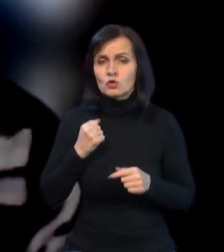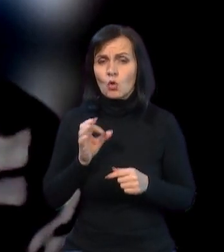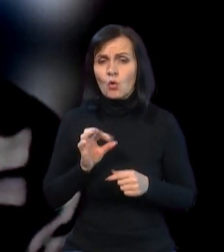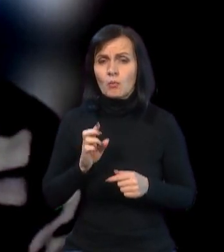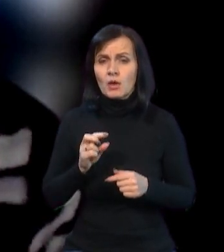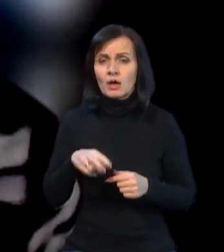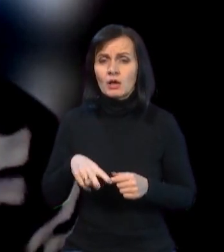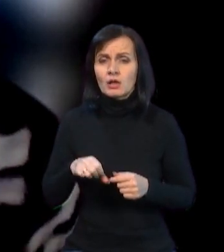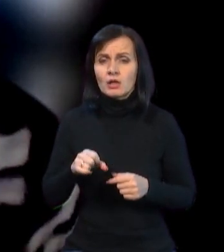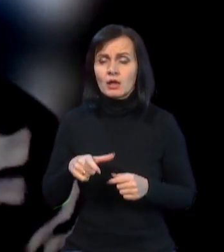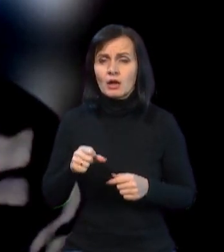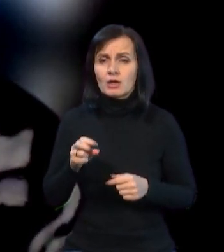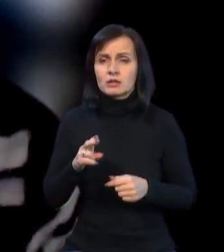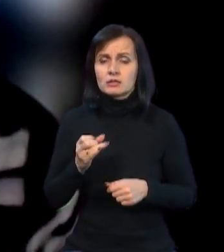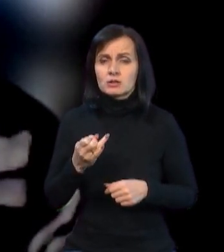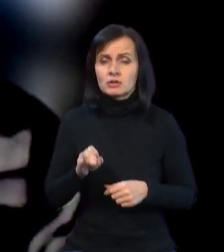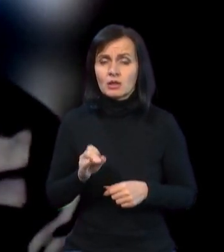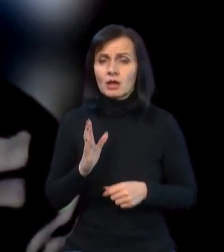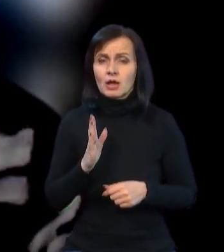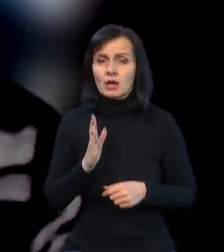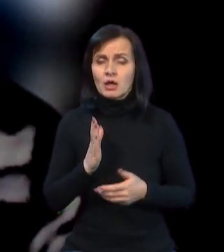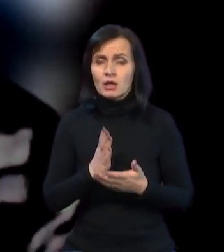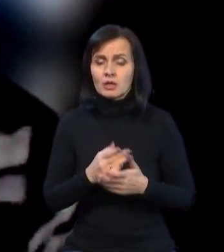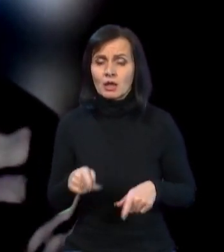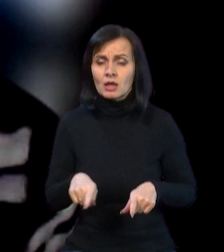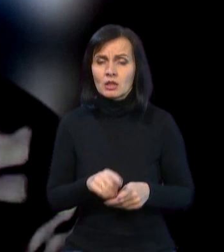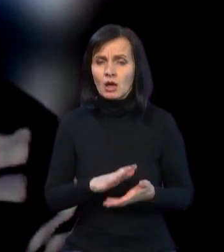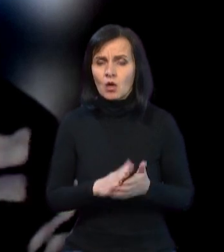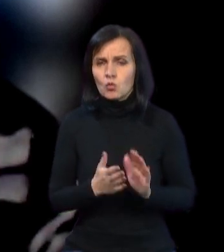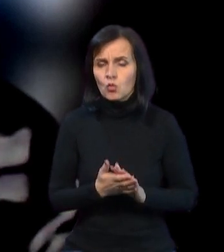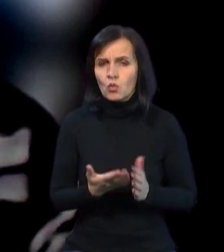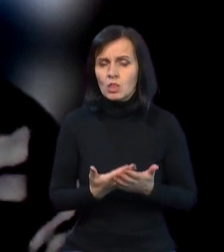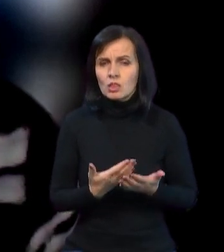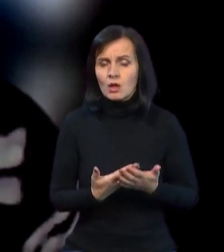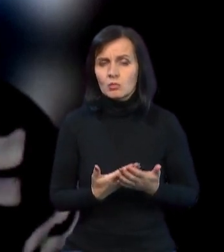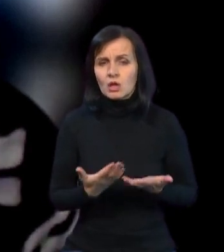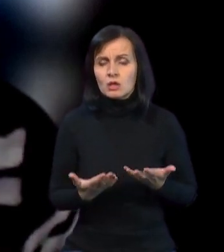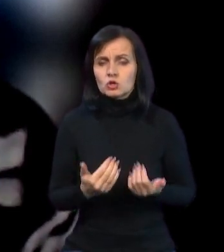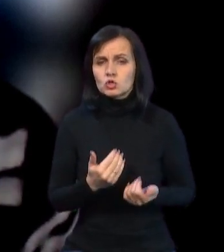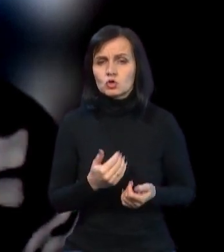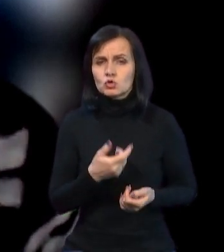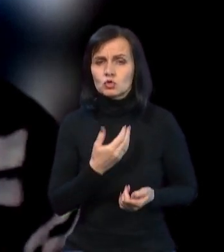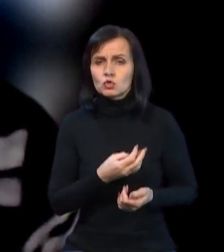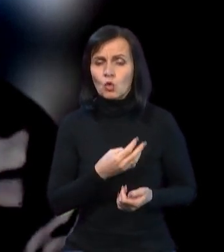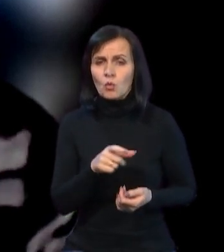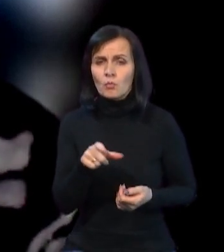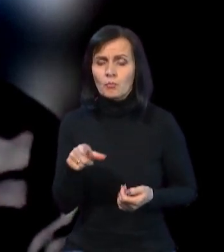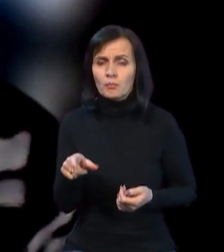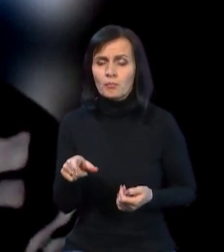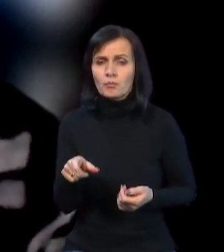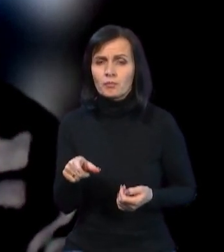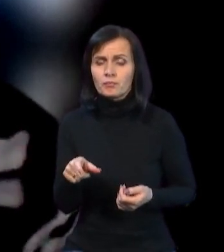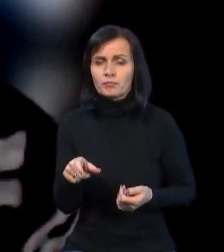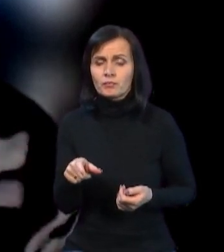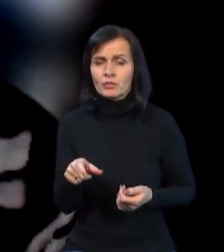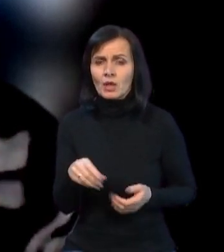Однак є така, ну, певна умова, наприклад, якщо хоче громадянин придбати